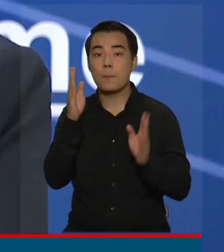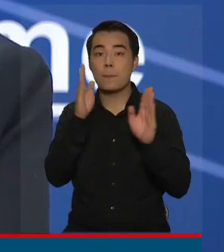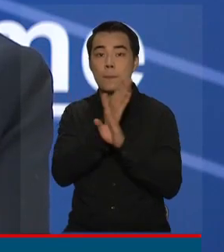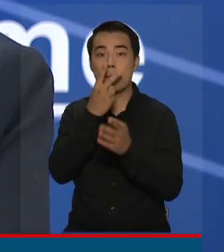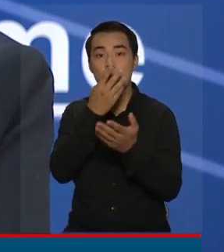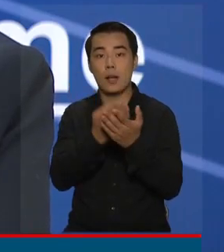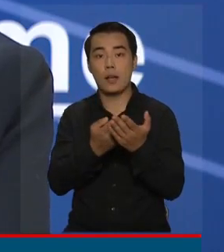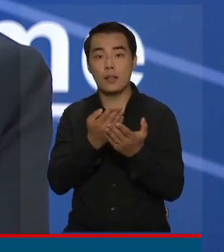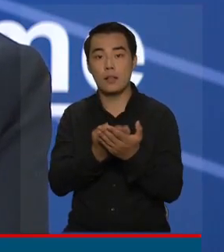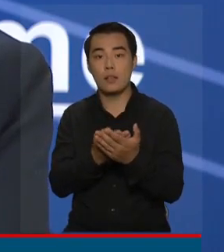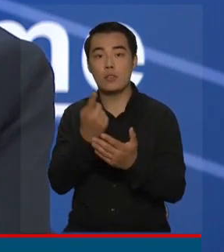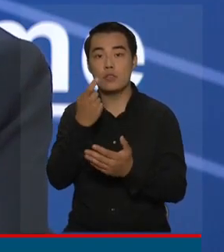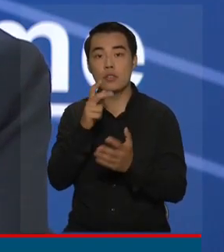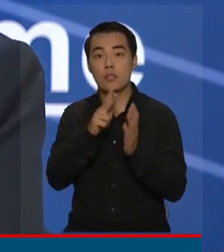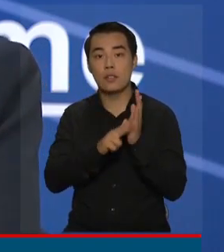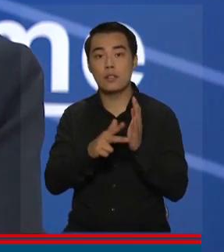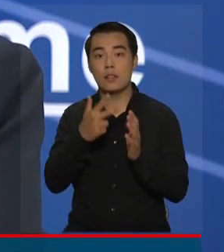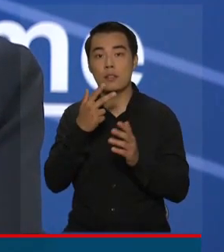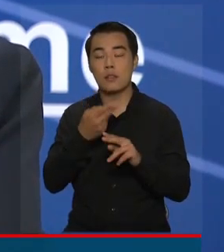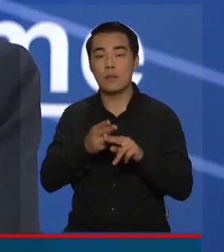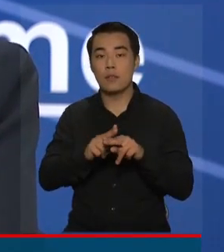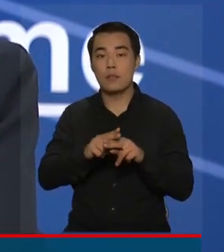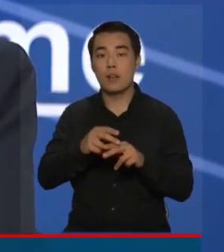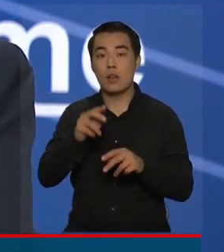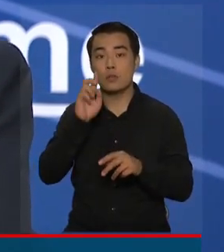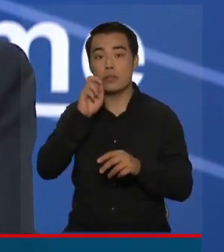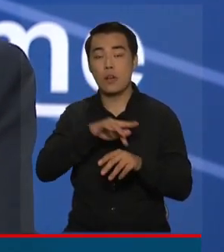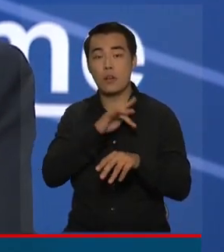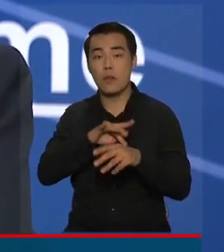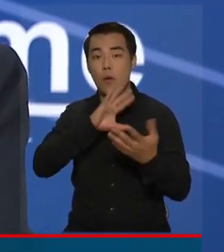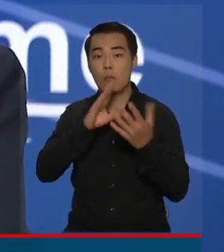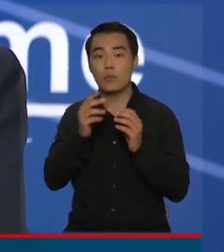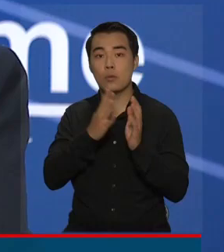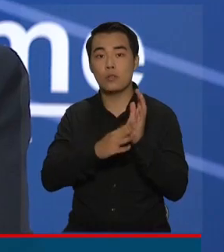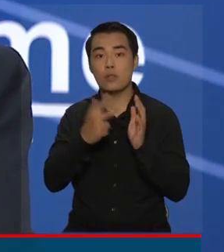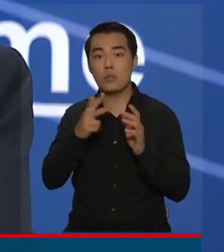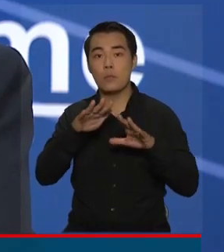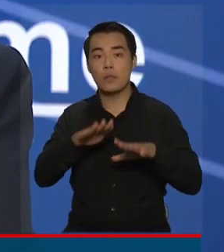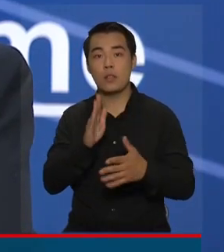көрсеткіші 180 елдің ішінен 93 орынды алып отыр екен.